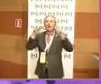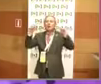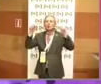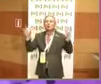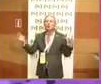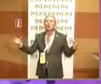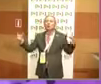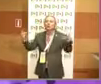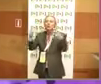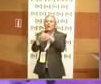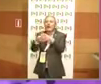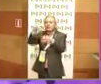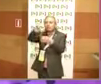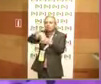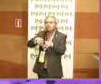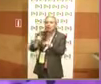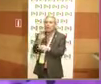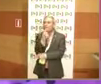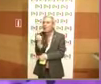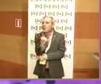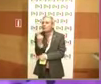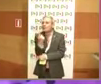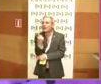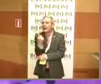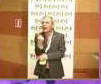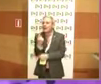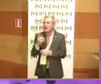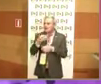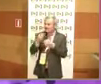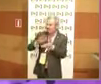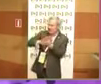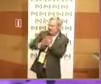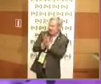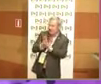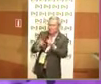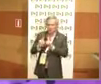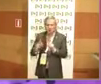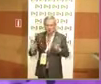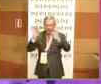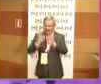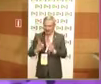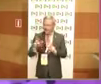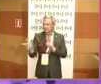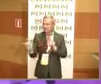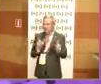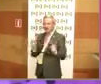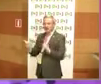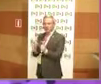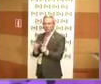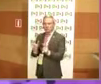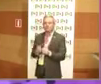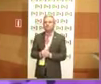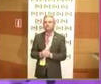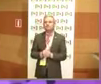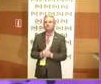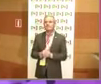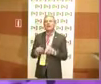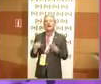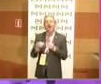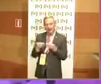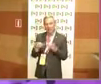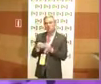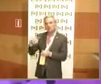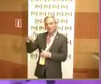ci permette di discutere senza distruggere e rispettandoci l'un l'altro. Ha ragione Maurizio,